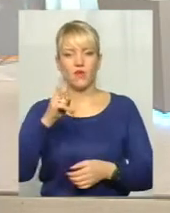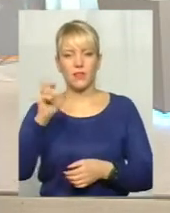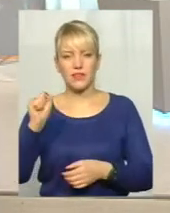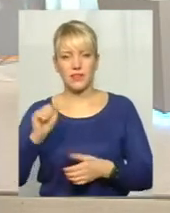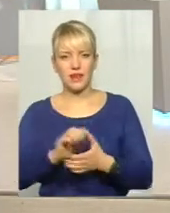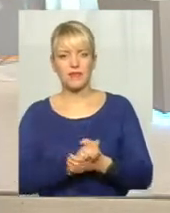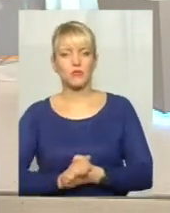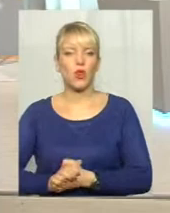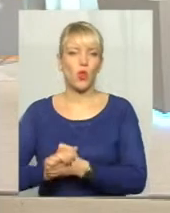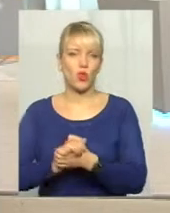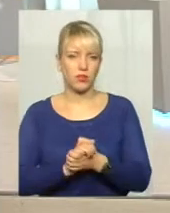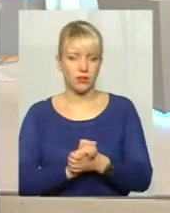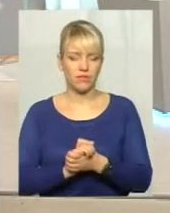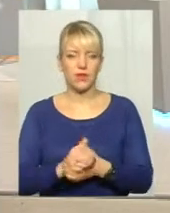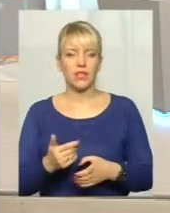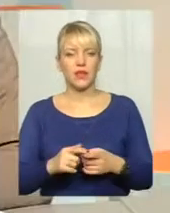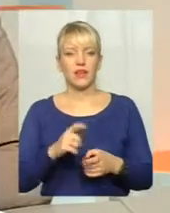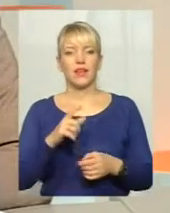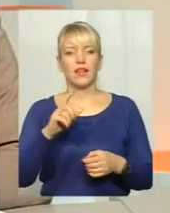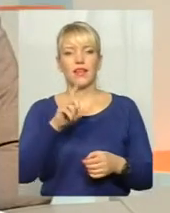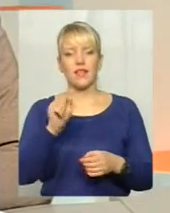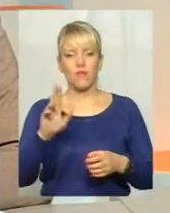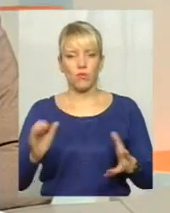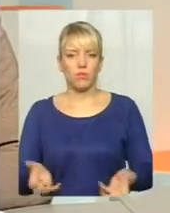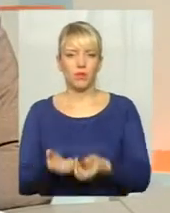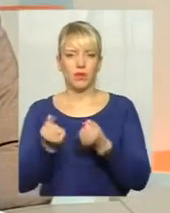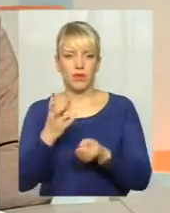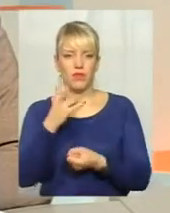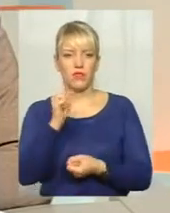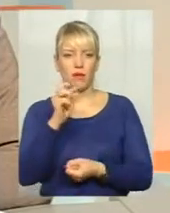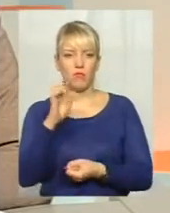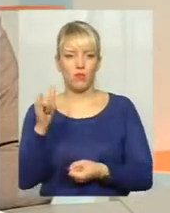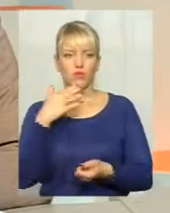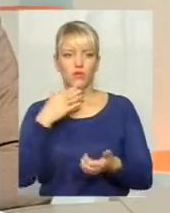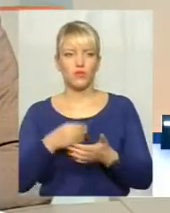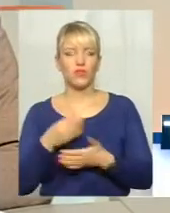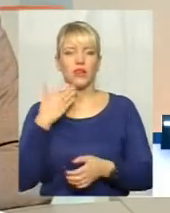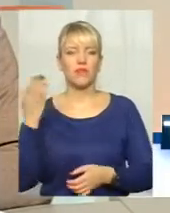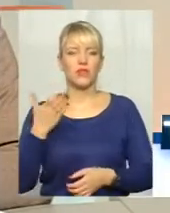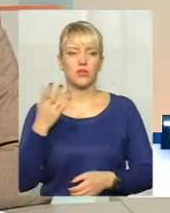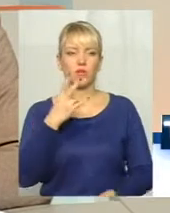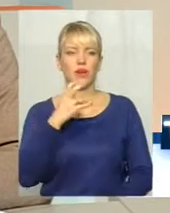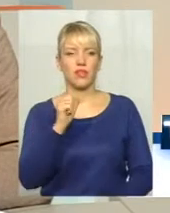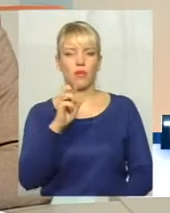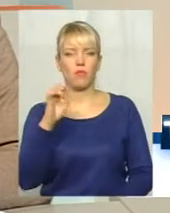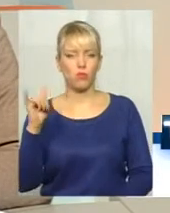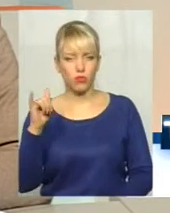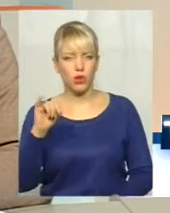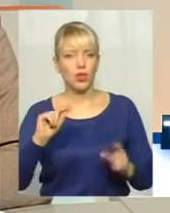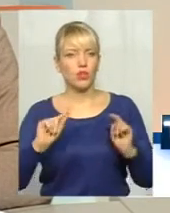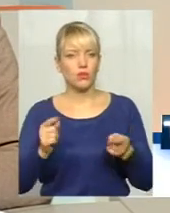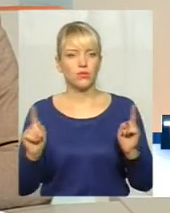спільнота. Вона підтримувала НАБУ і досі підтримує в своїх виступах саме НАБУ. Тому